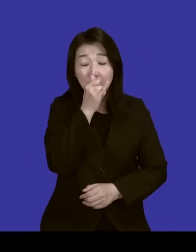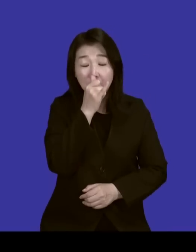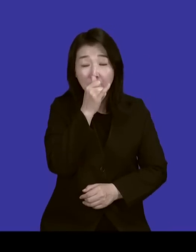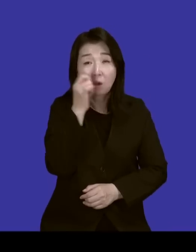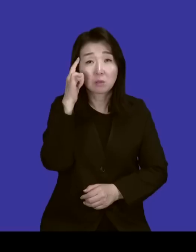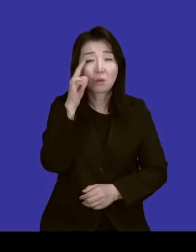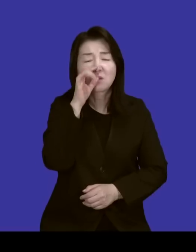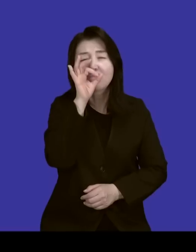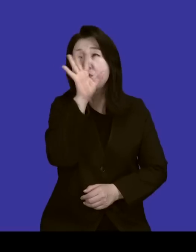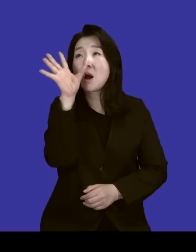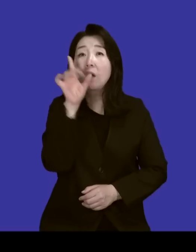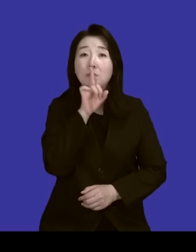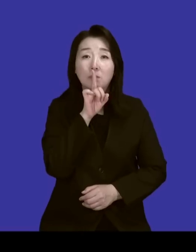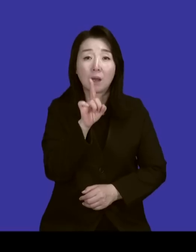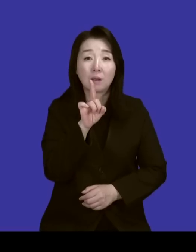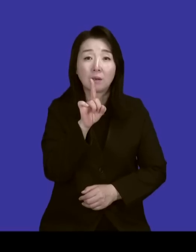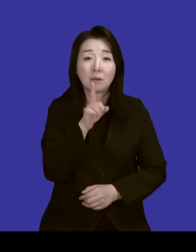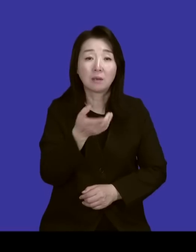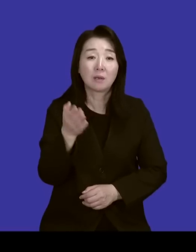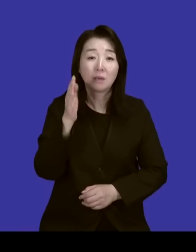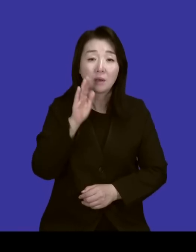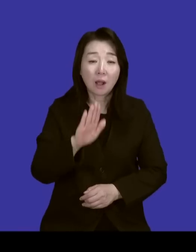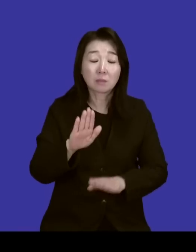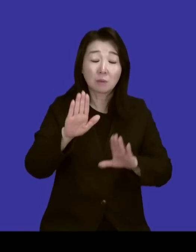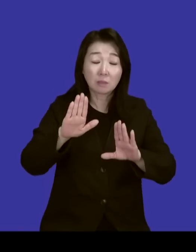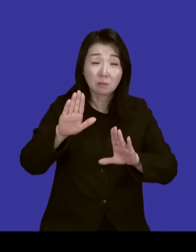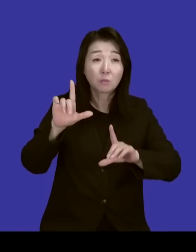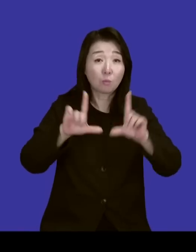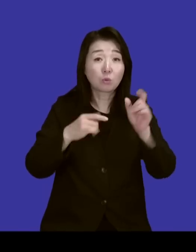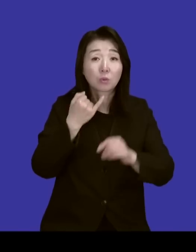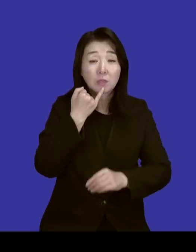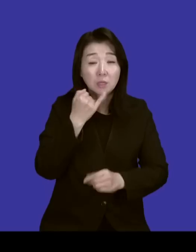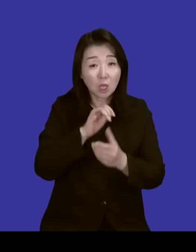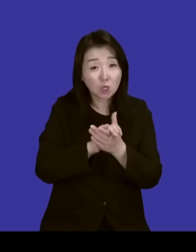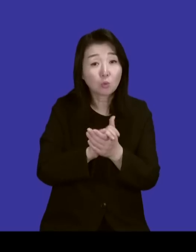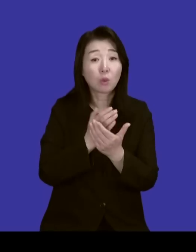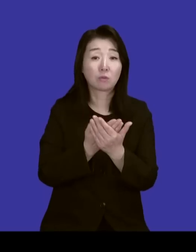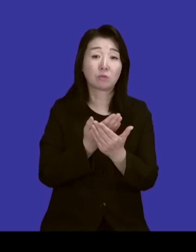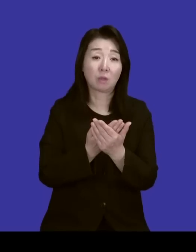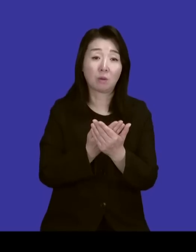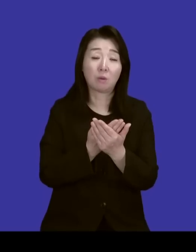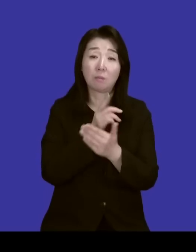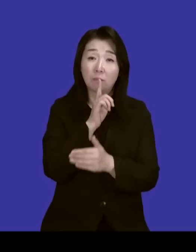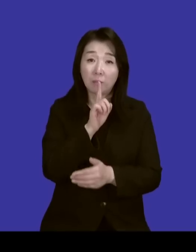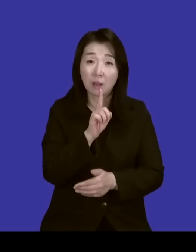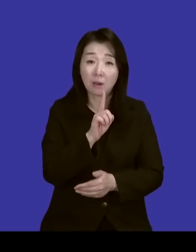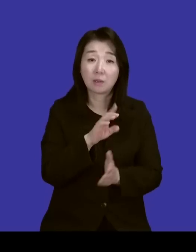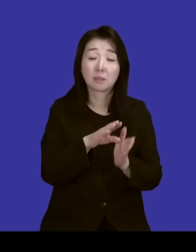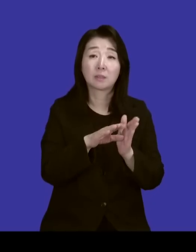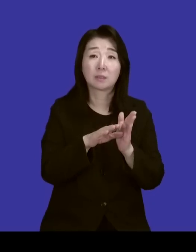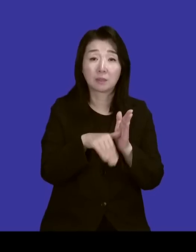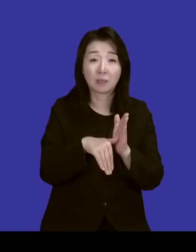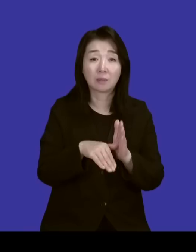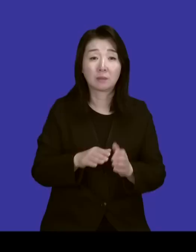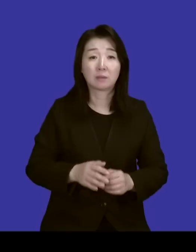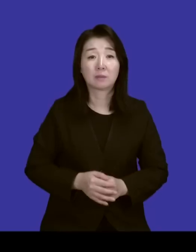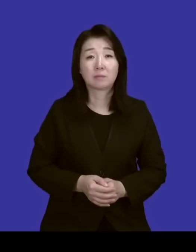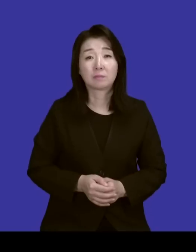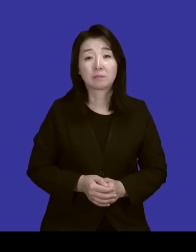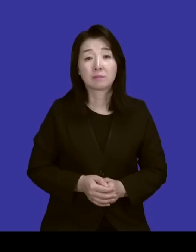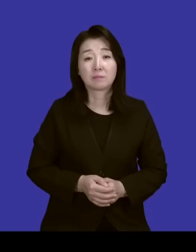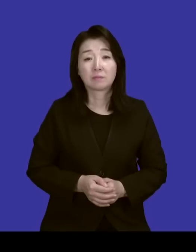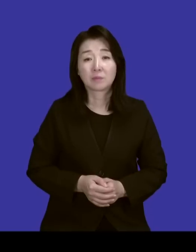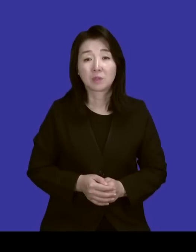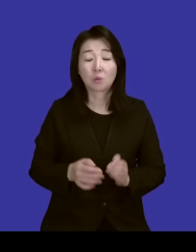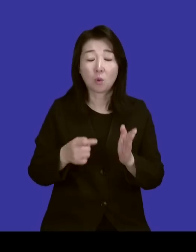상태는. 그러나 상태가 괜찮아요. 기도해 주세요. 예. 그래서 그때 초창기에 또 이제